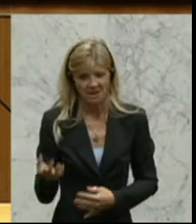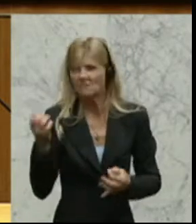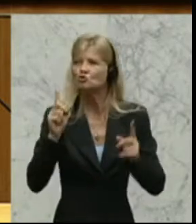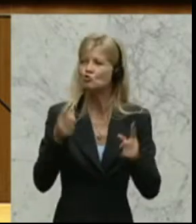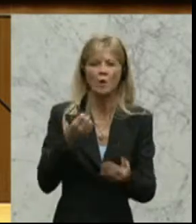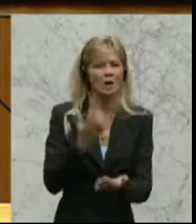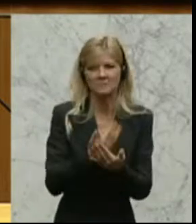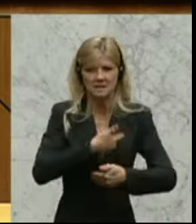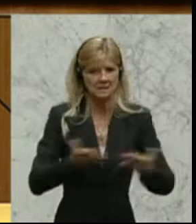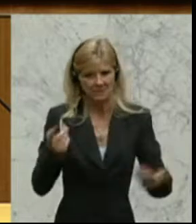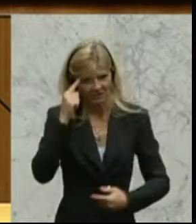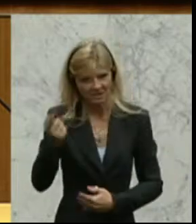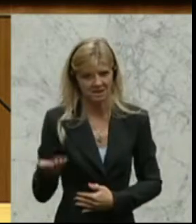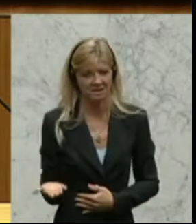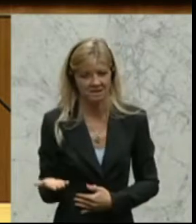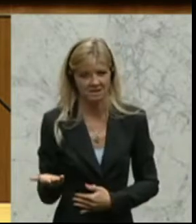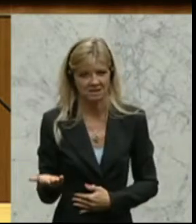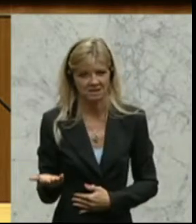Und die Devise muss sein,